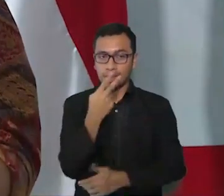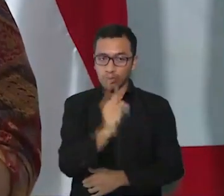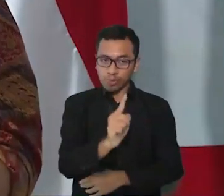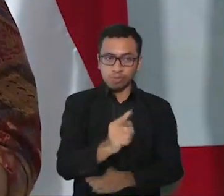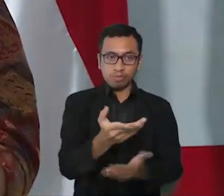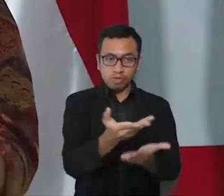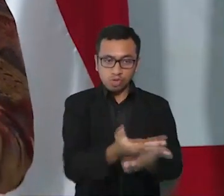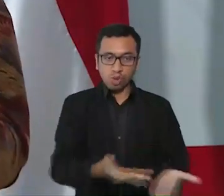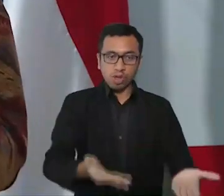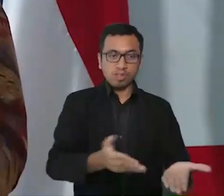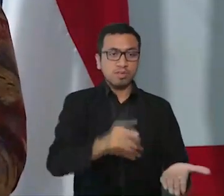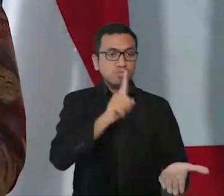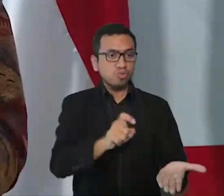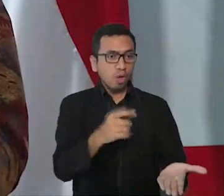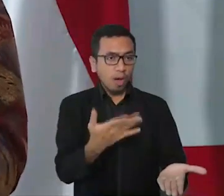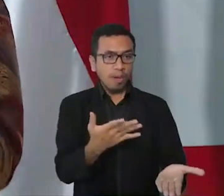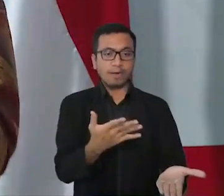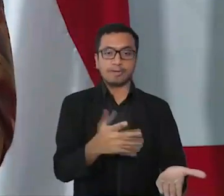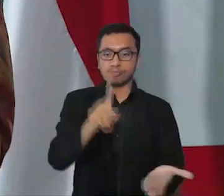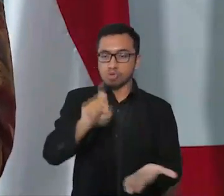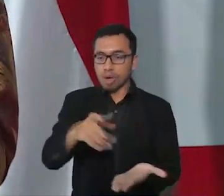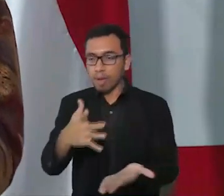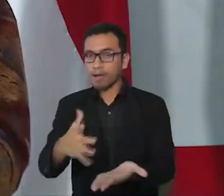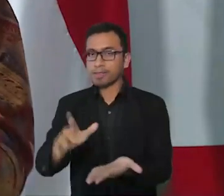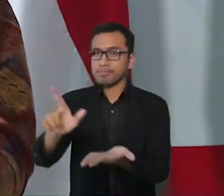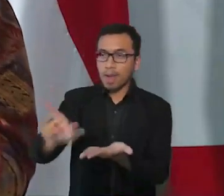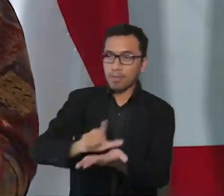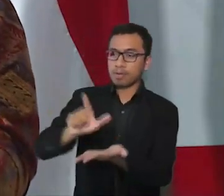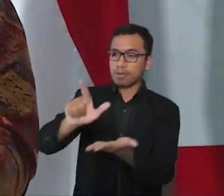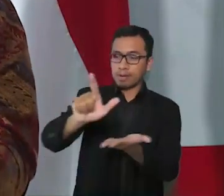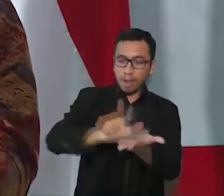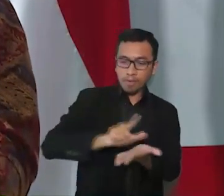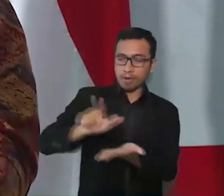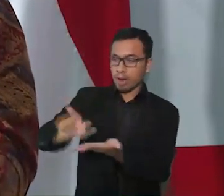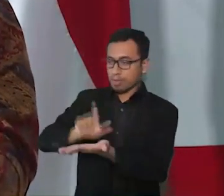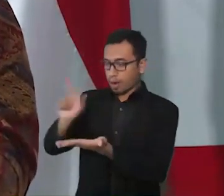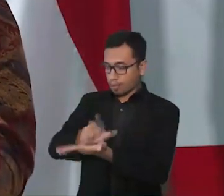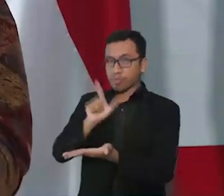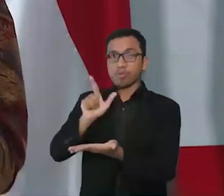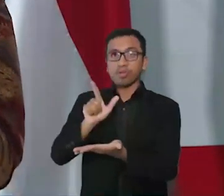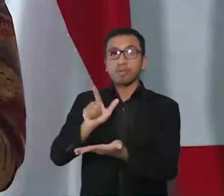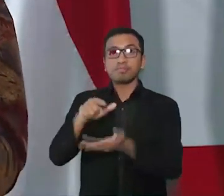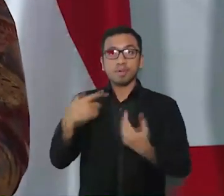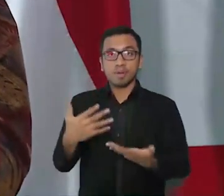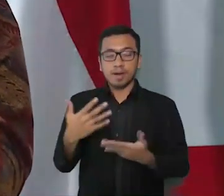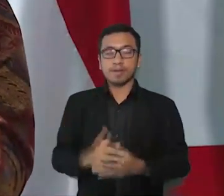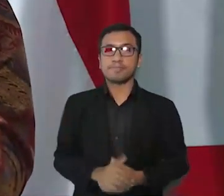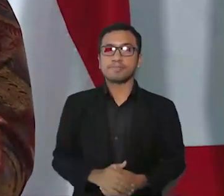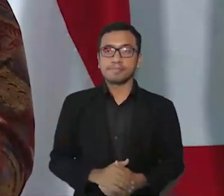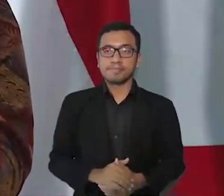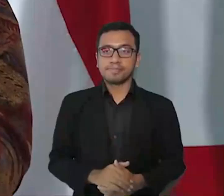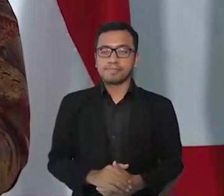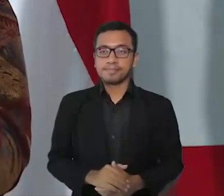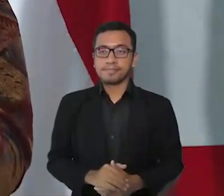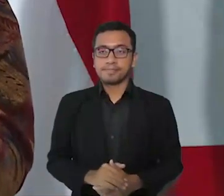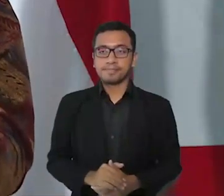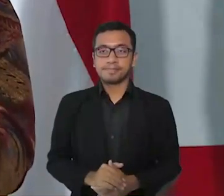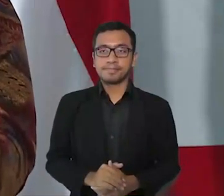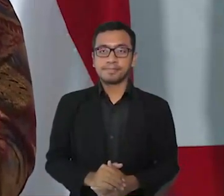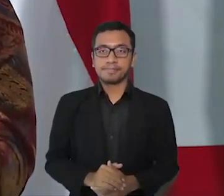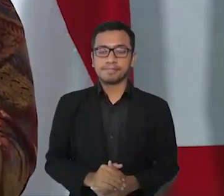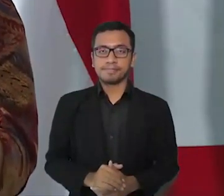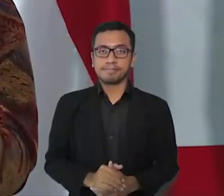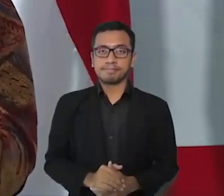akan menunggu, Pak, dari informasi-informasi dari teman-teman yang sudah bergerak di sarana kesehatan maupun di fasilitas kesehatan, dan juga